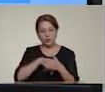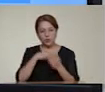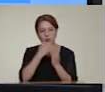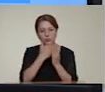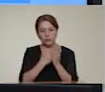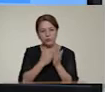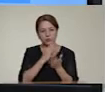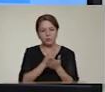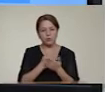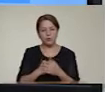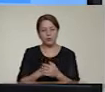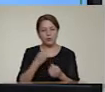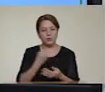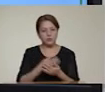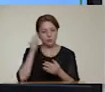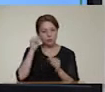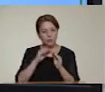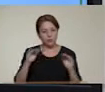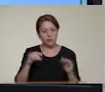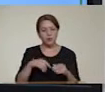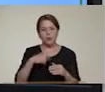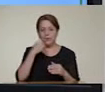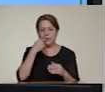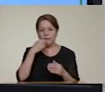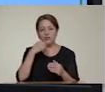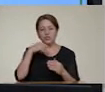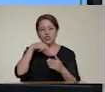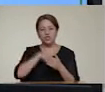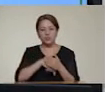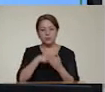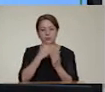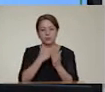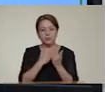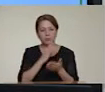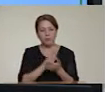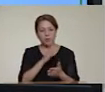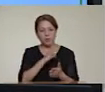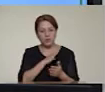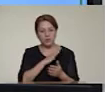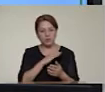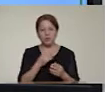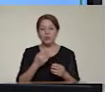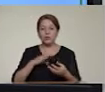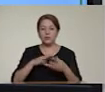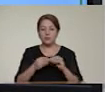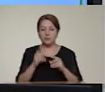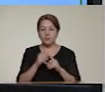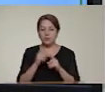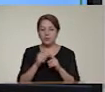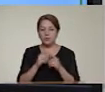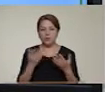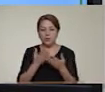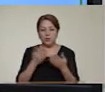aziz o'quvchilar. Til ichki tuzilishiga ega ekan, demak, so'zni qaysi tarafdan o'rganilishiga